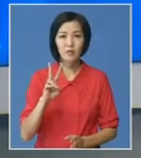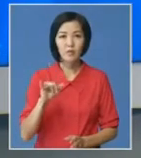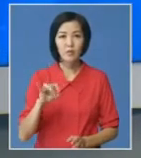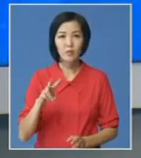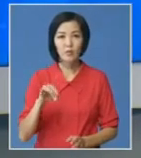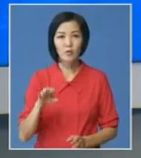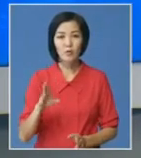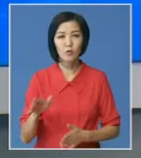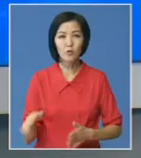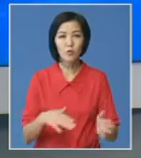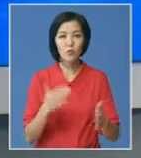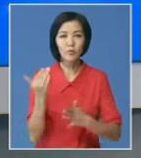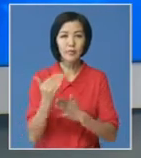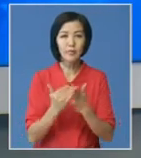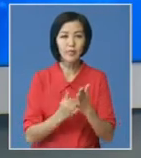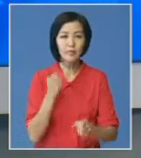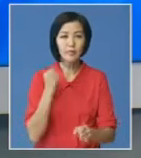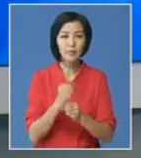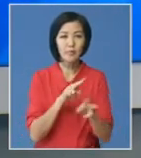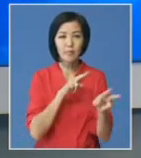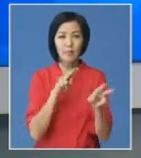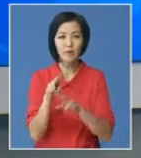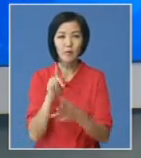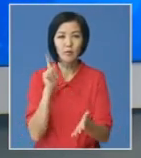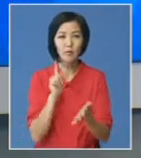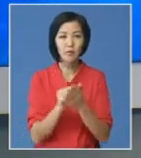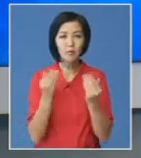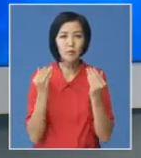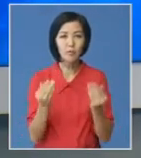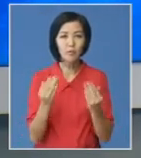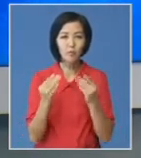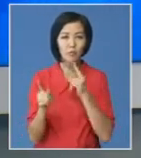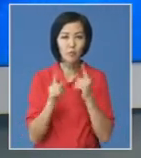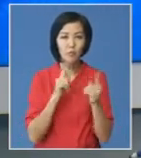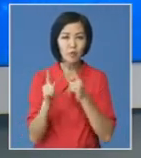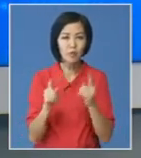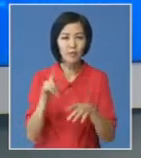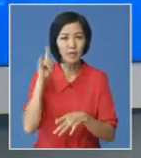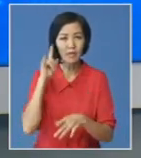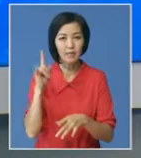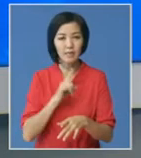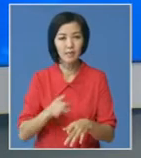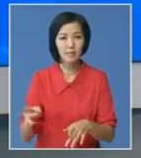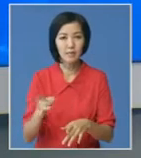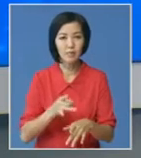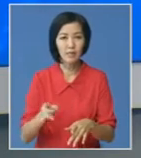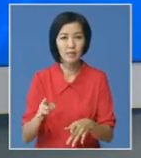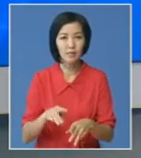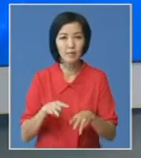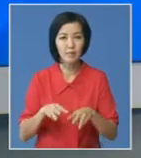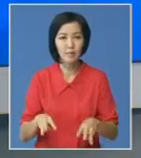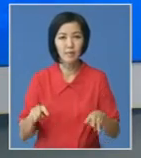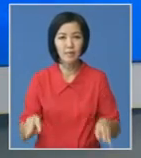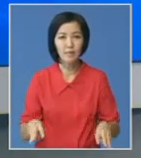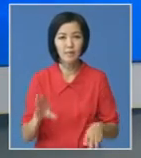Нұрлы жол бағдарламасы қатаң бақылауда болуы тиіс. Бұл туралы бүгін үкімет отырысында Қазақстан Республикасының премьер-министрі